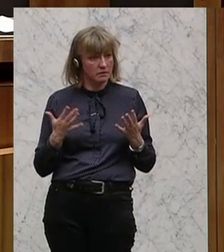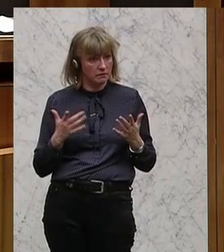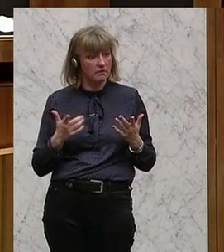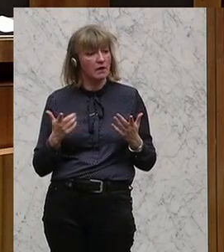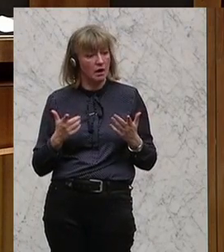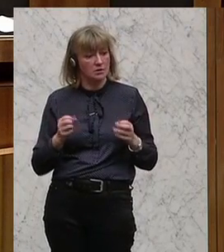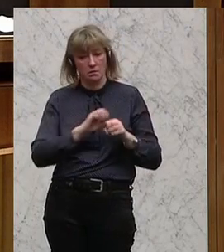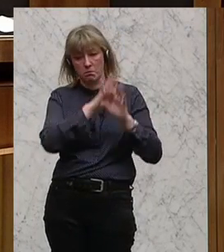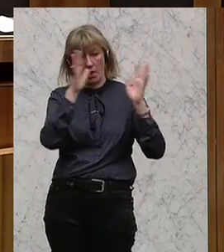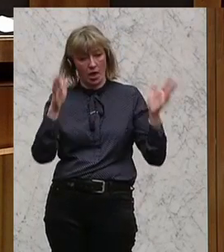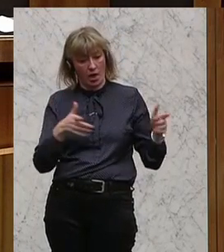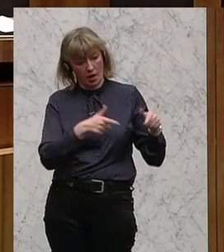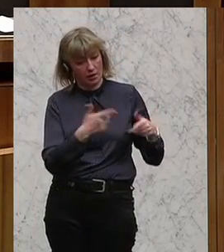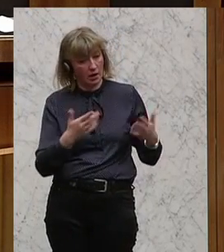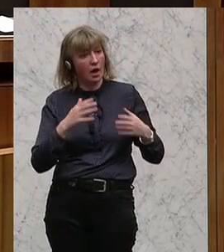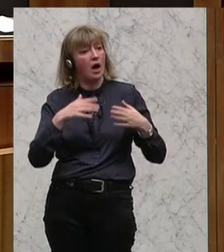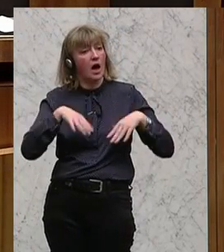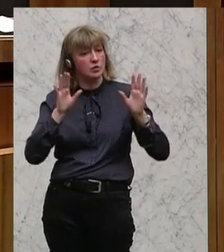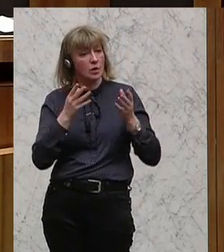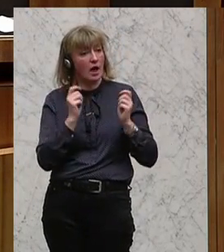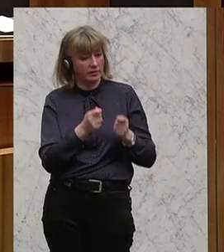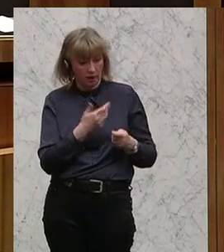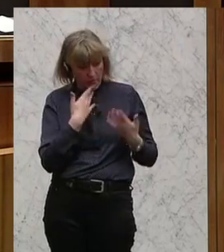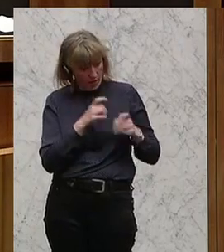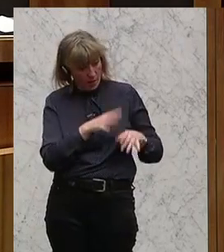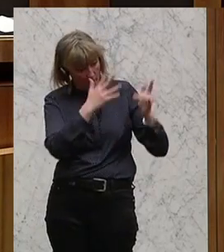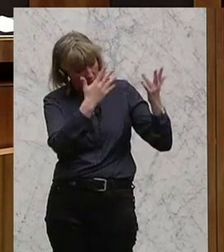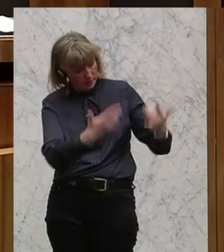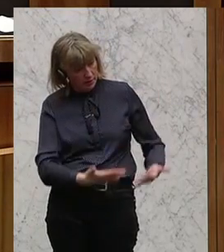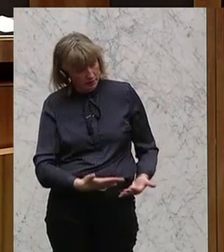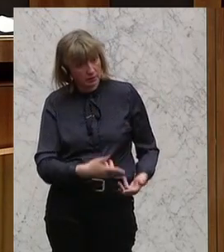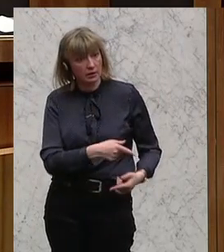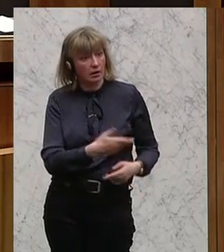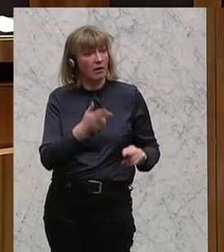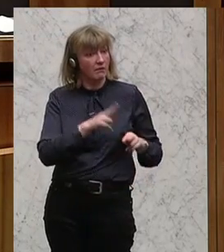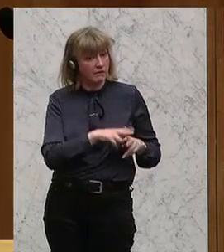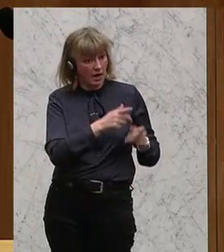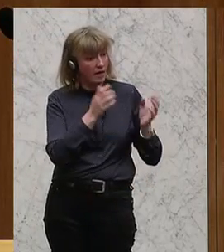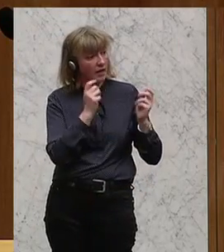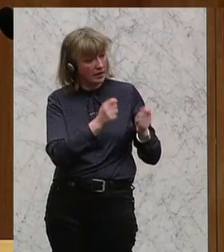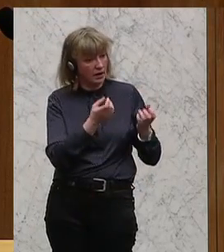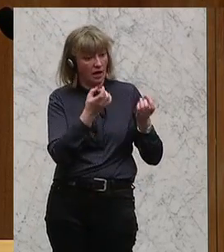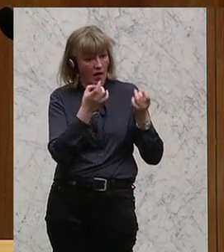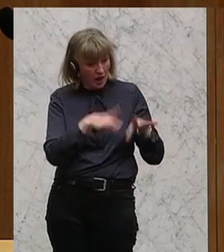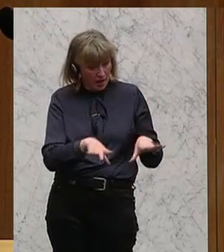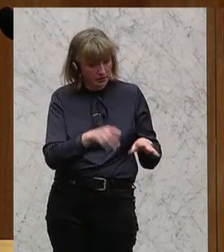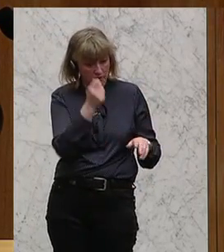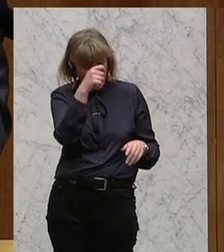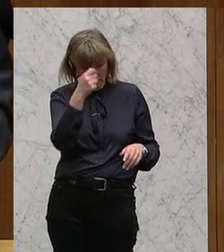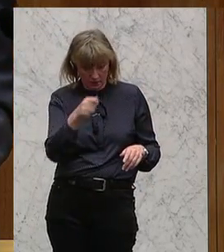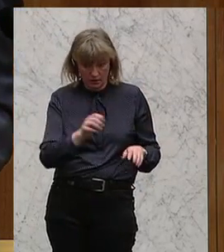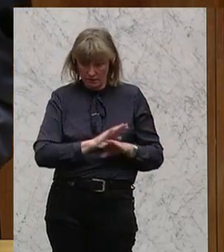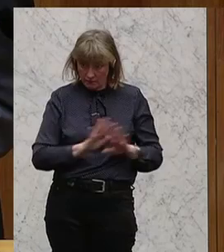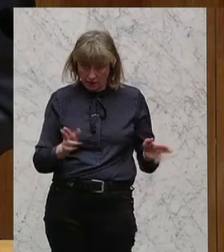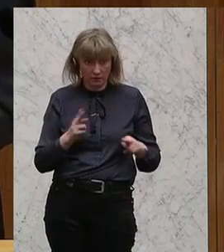ziemlichen Berg von unerledigten Asylanträgen sitzen. Und wenn diese Asylanträge erledigt werden, abgearbeitet werden und wenn es